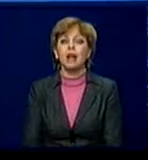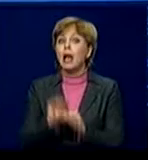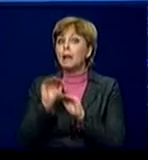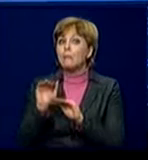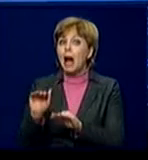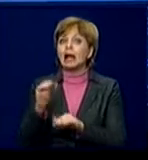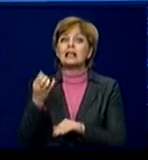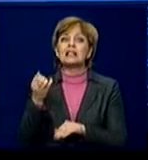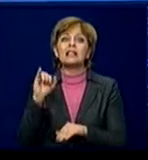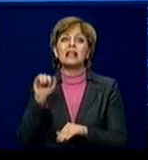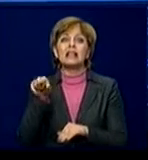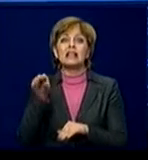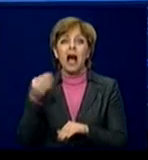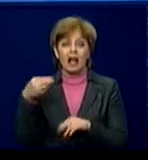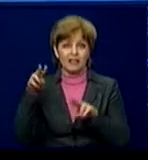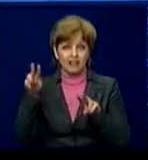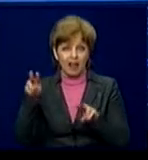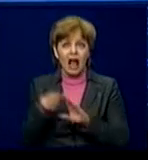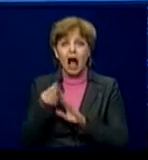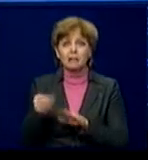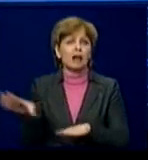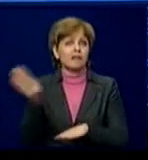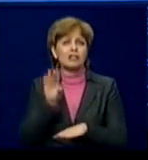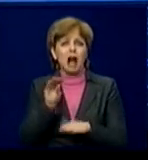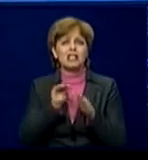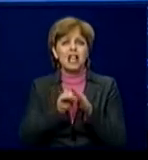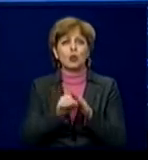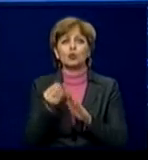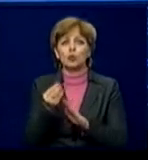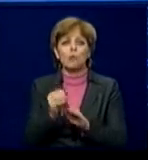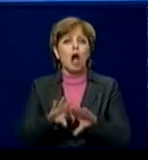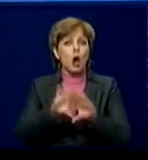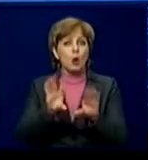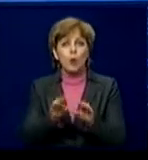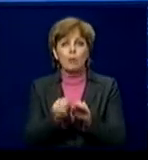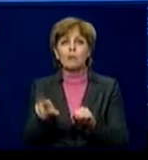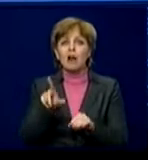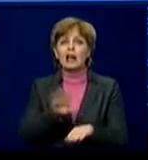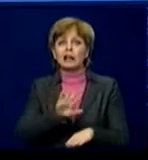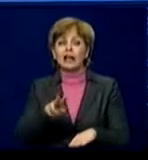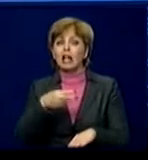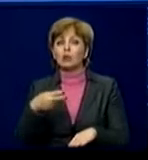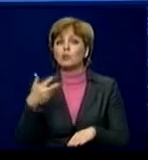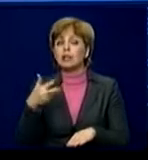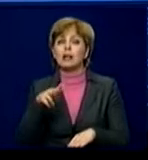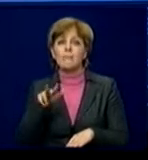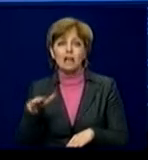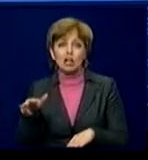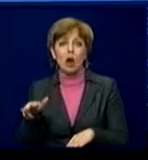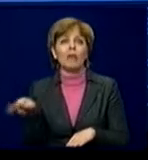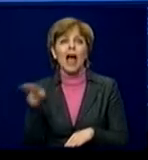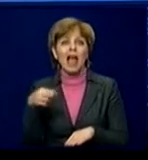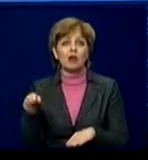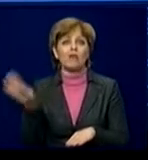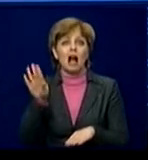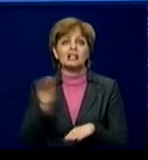Banka Citadele atmaksājusi visu valsts ieguldīto summu, kopumā vairāk nekā 203 miljonus eiro. Valsts termiņu noguldījums